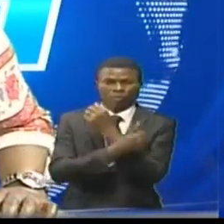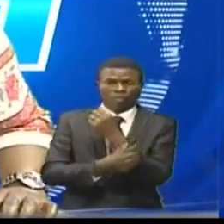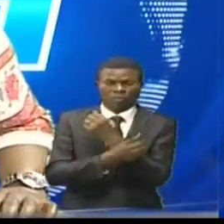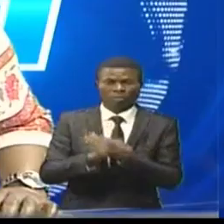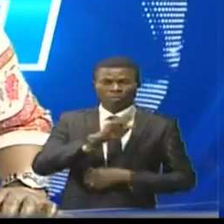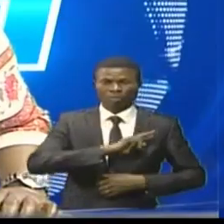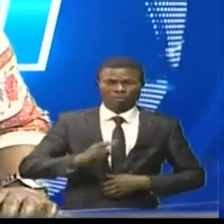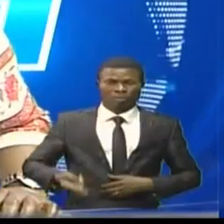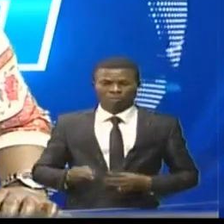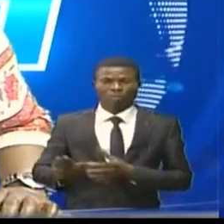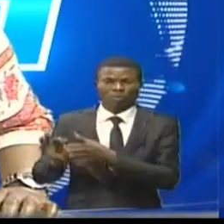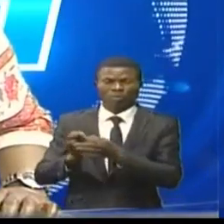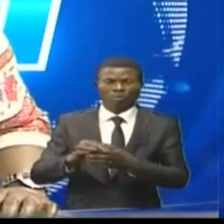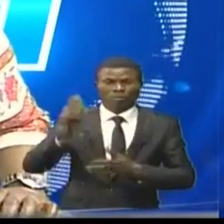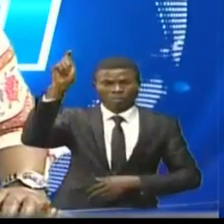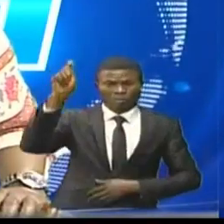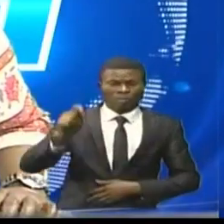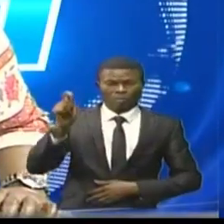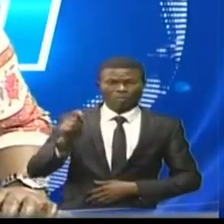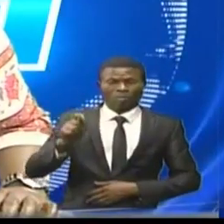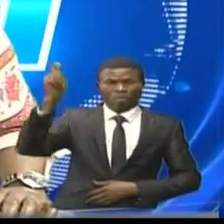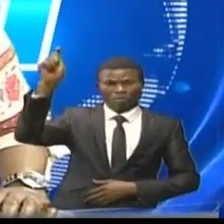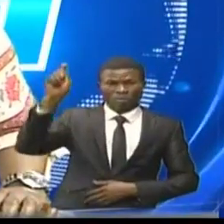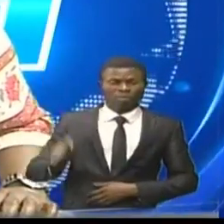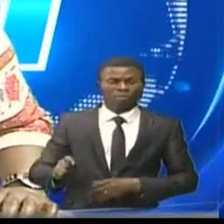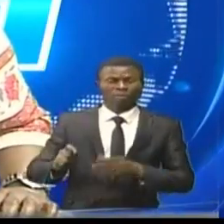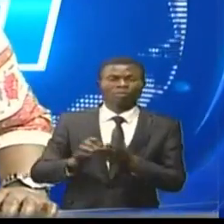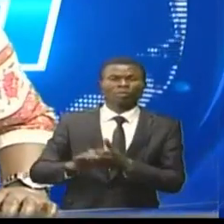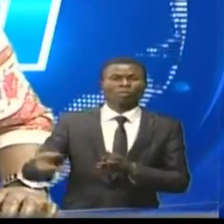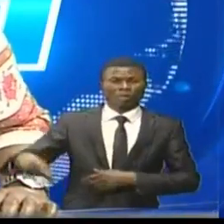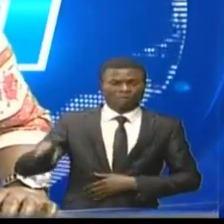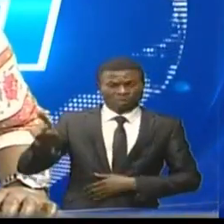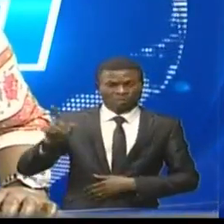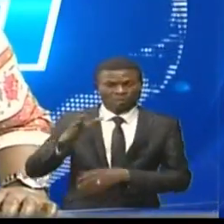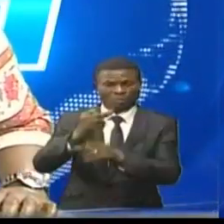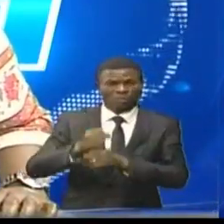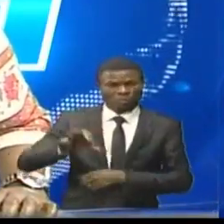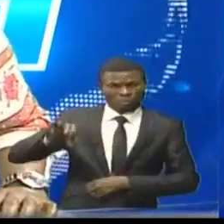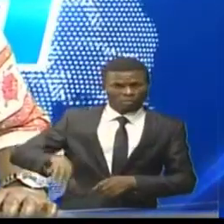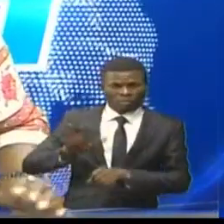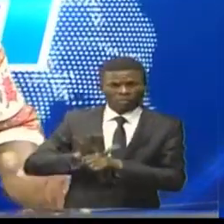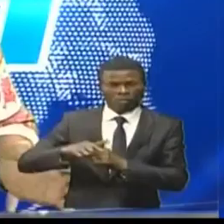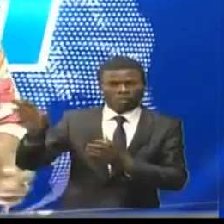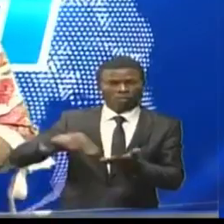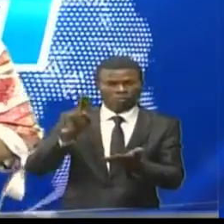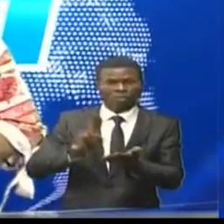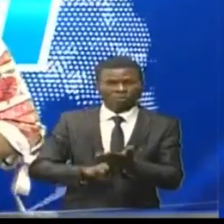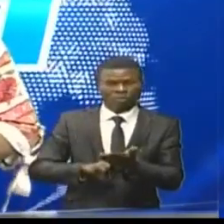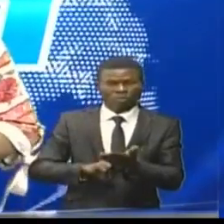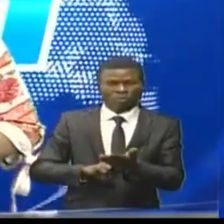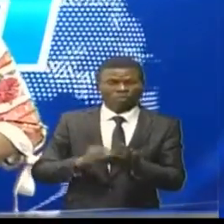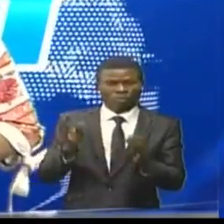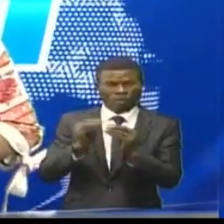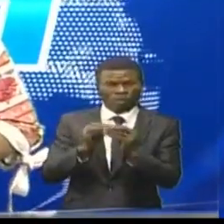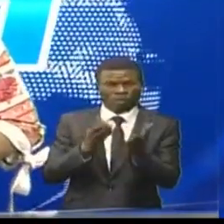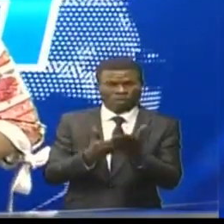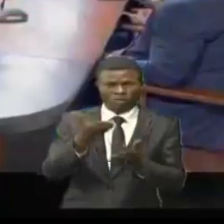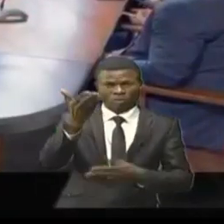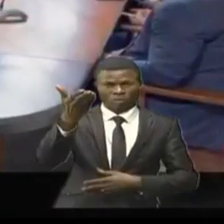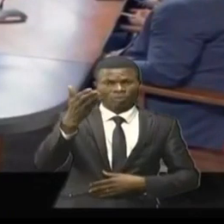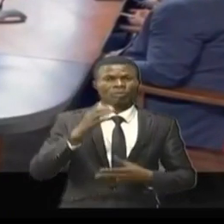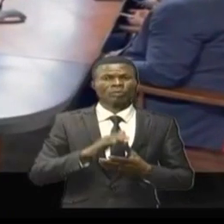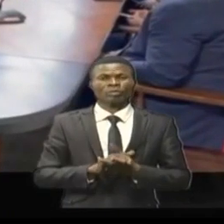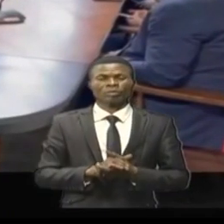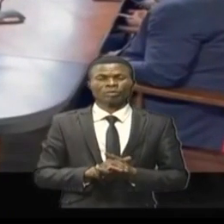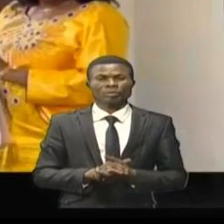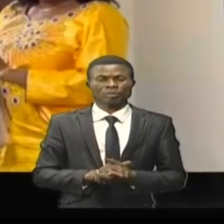unie de Tanzanie, la province du Tanganyika est parmi les grands bénéficiaires de cet accord, des accords de cette rencontre. République